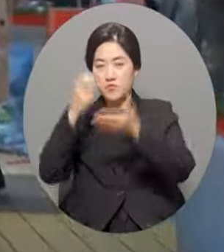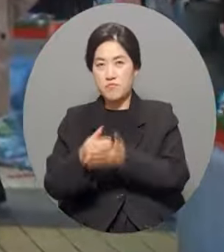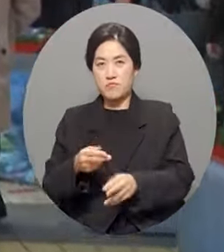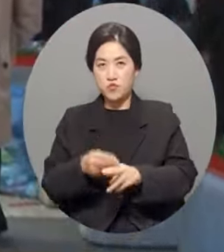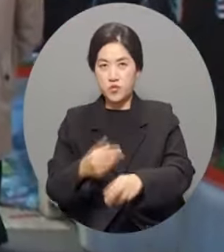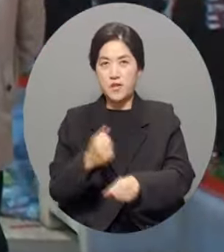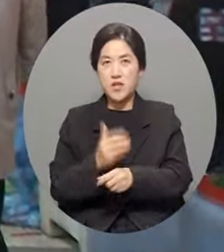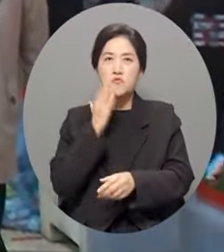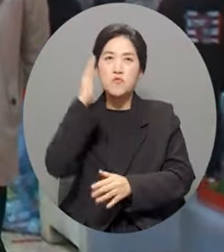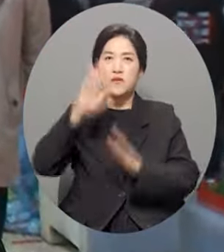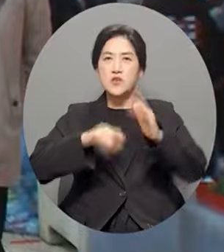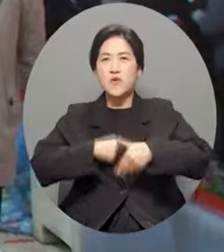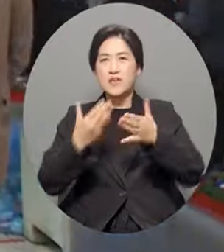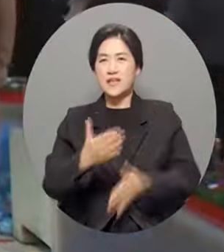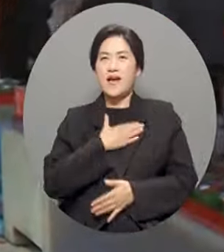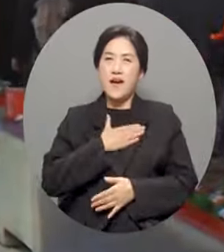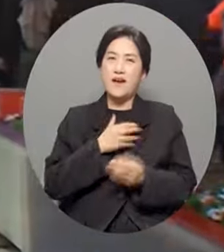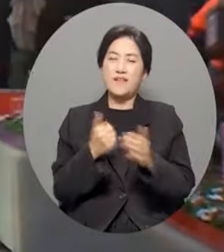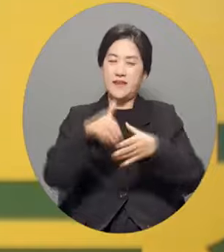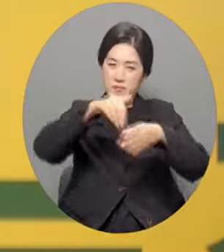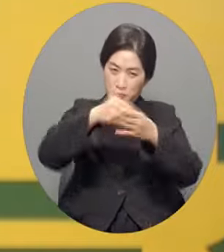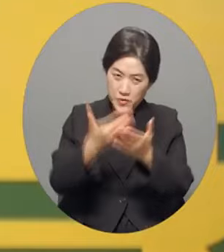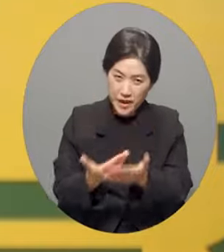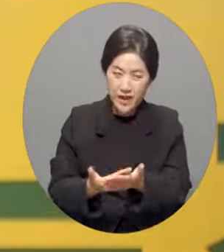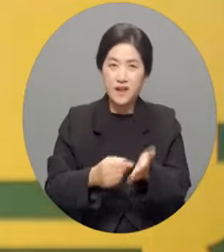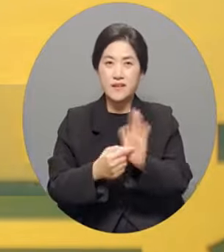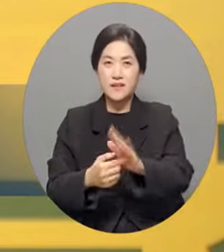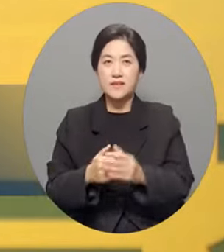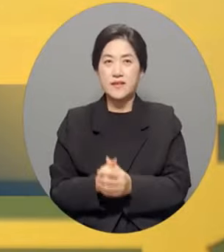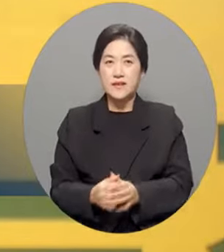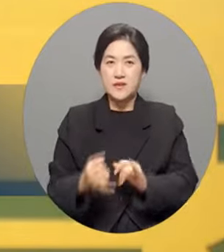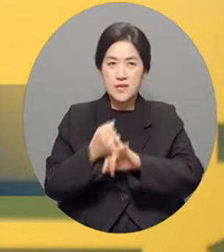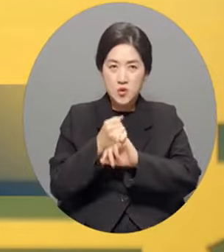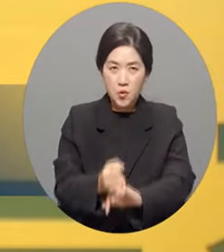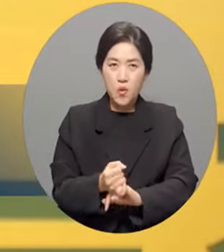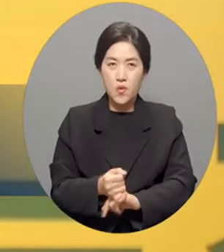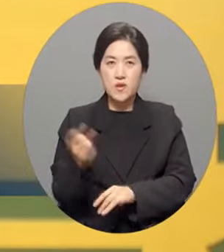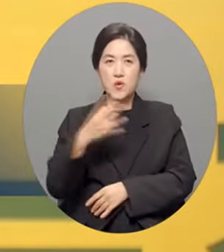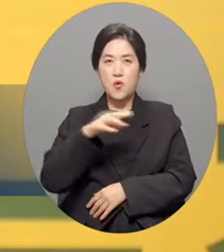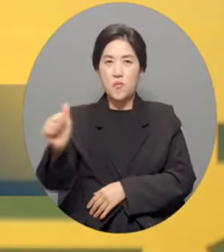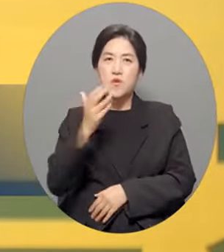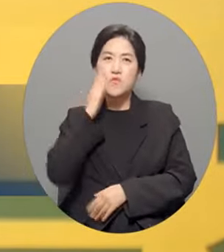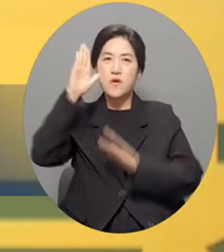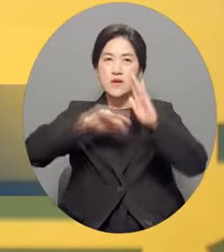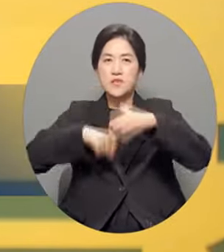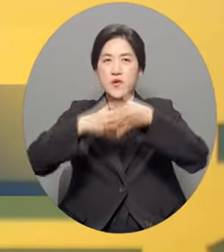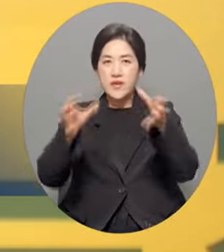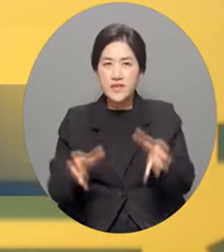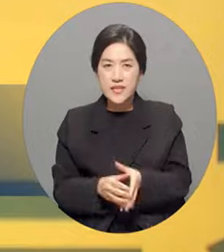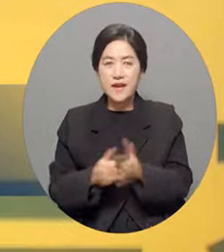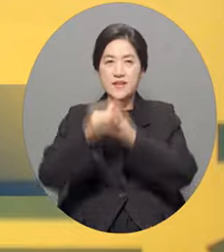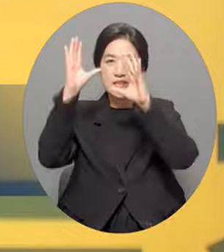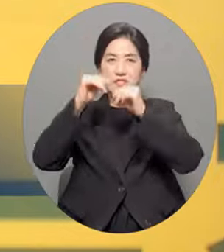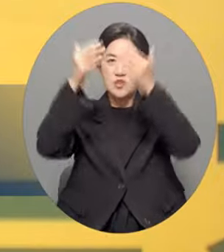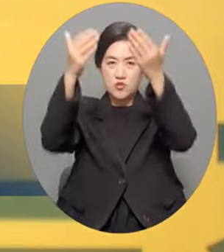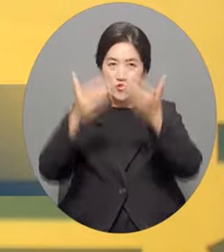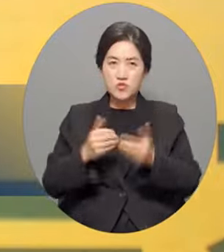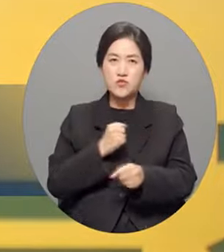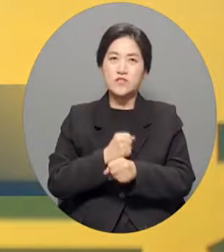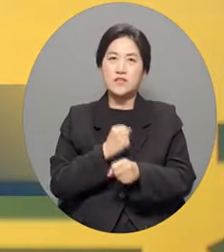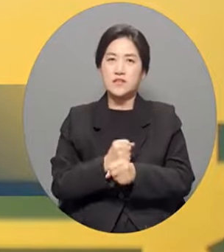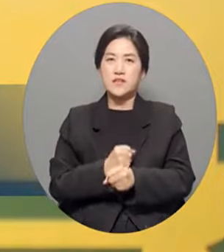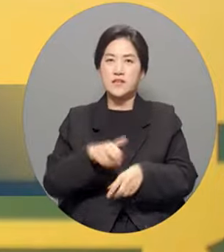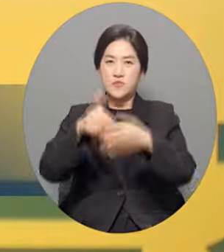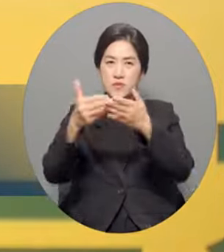주도했던 녹색정의당이라며 표를 호소했습니다. 반드시 기호 5번 녹색정의당을 지지해 주시길, 투표해